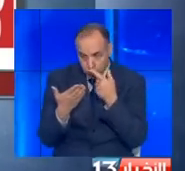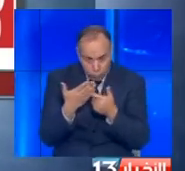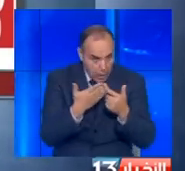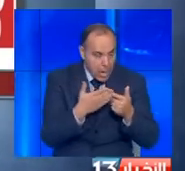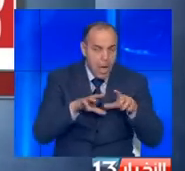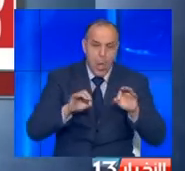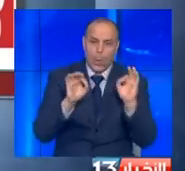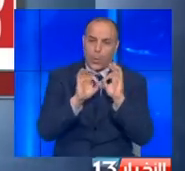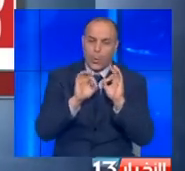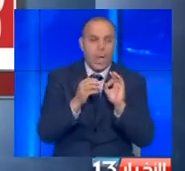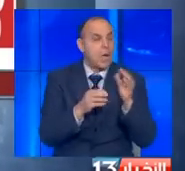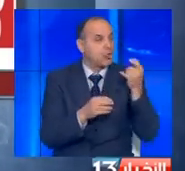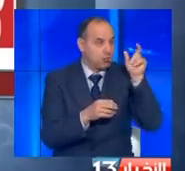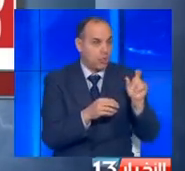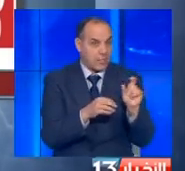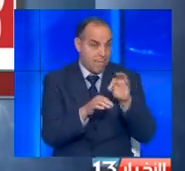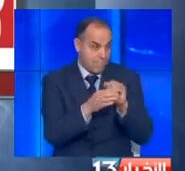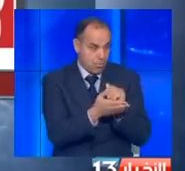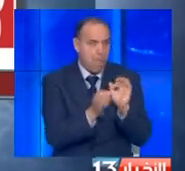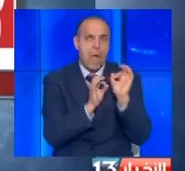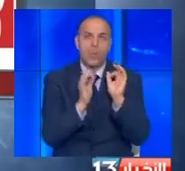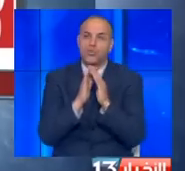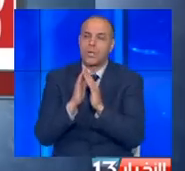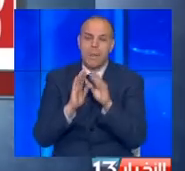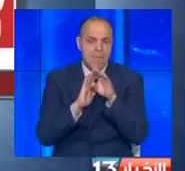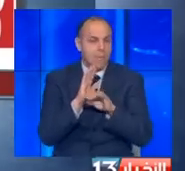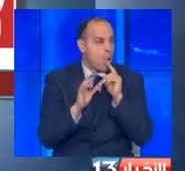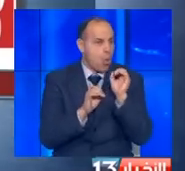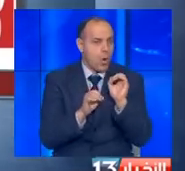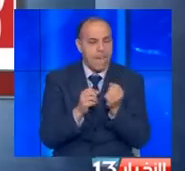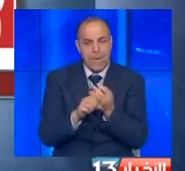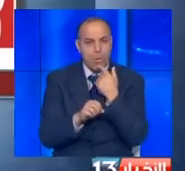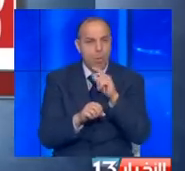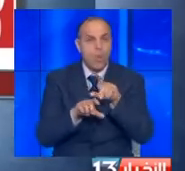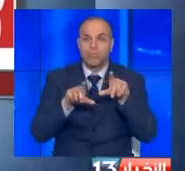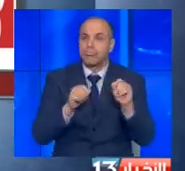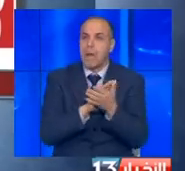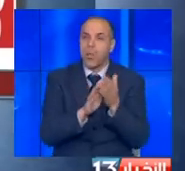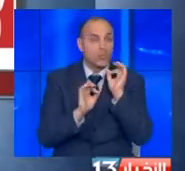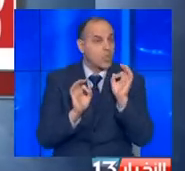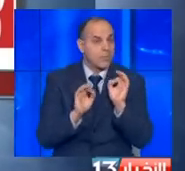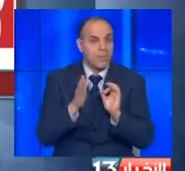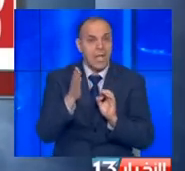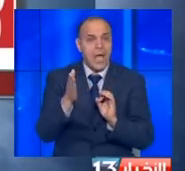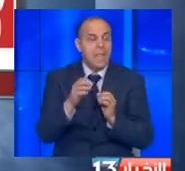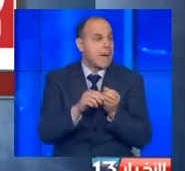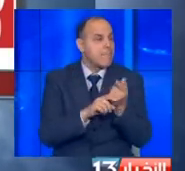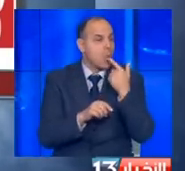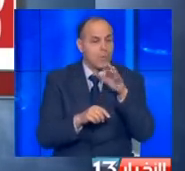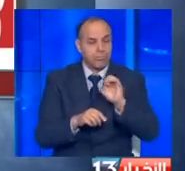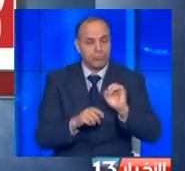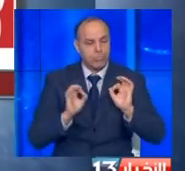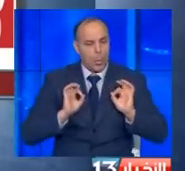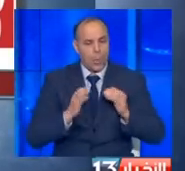عدم وجود عقار على ملك المعني بالامر بجدولي التحصيل المعلوم على العقارات المبنيه والمعلوم على الاراضي غير